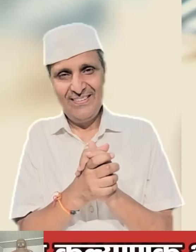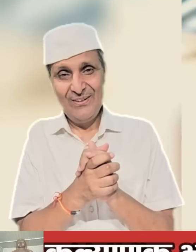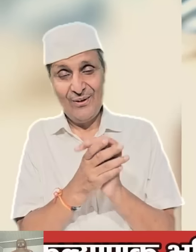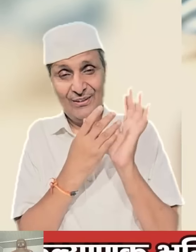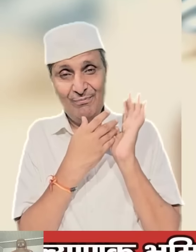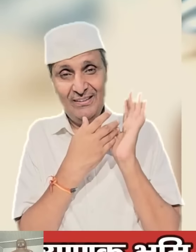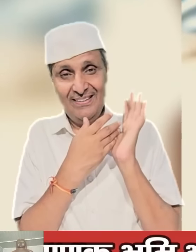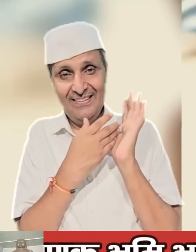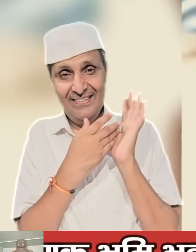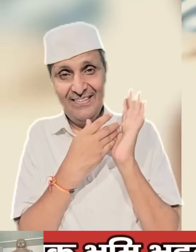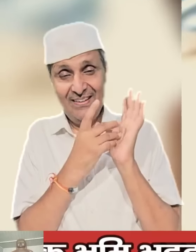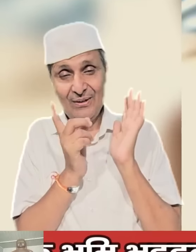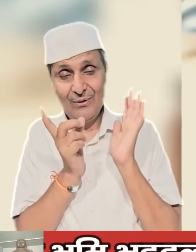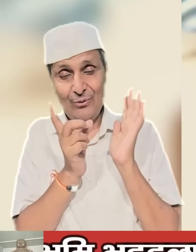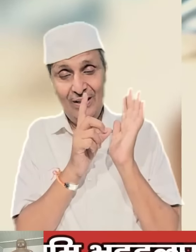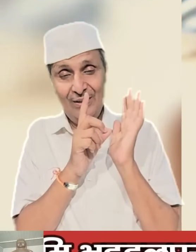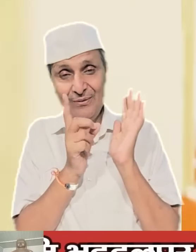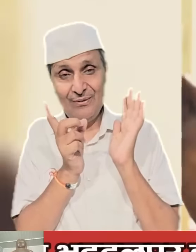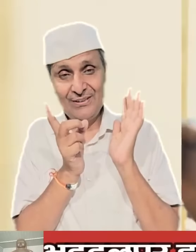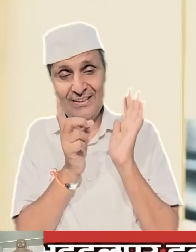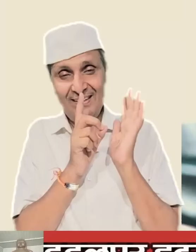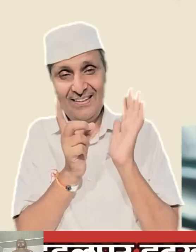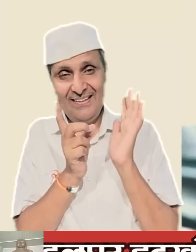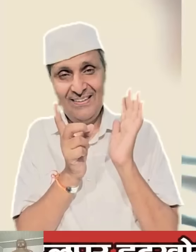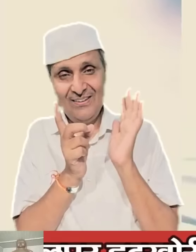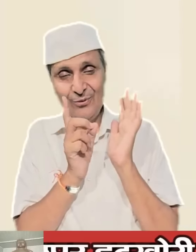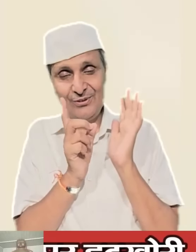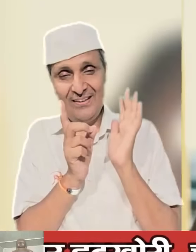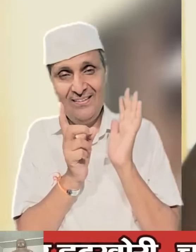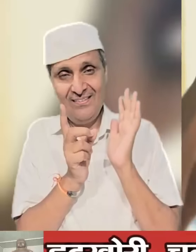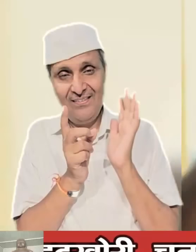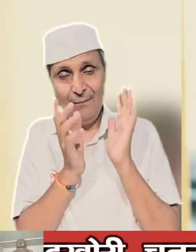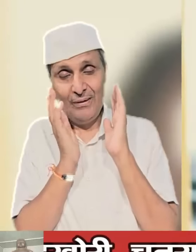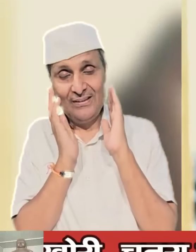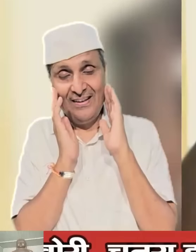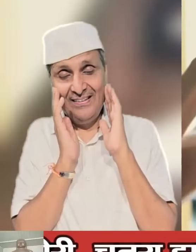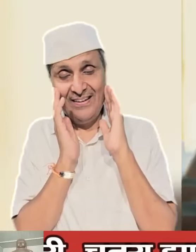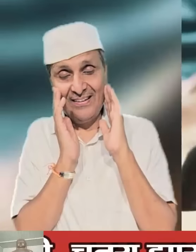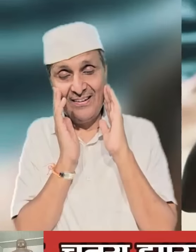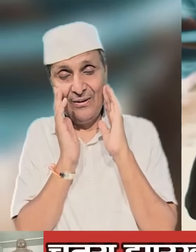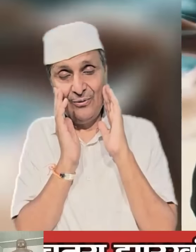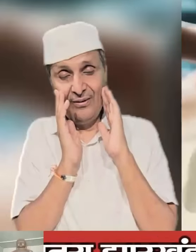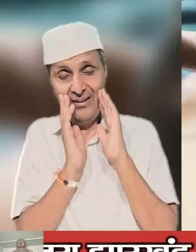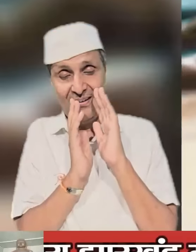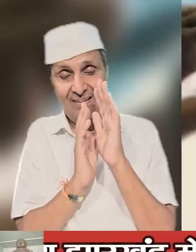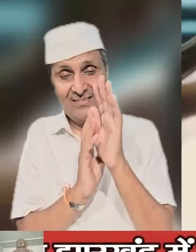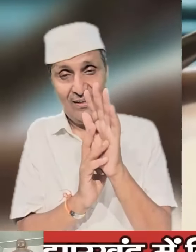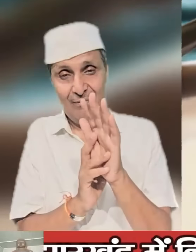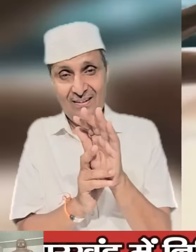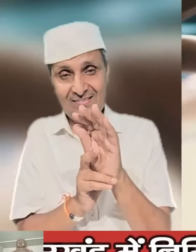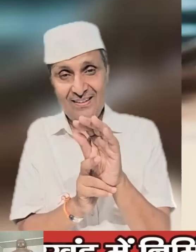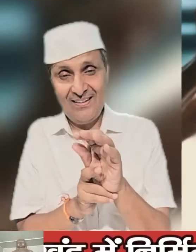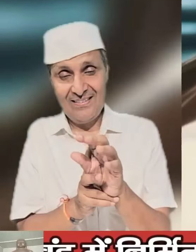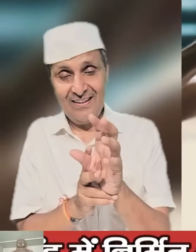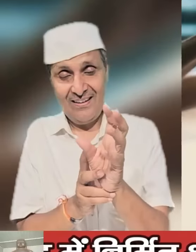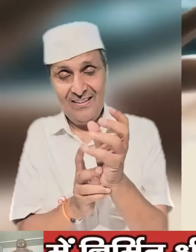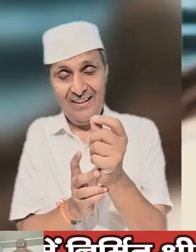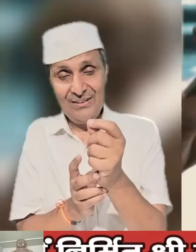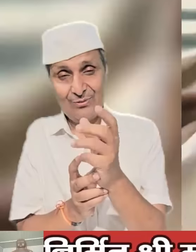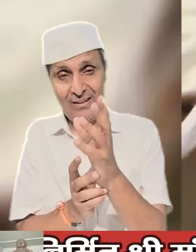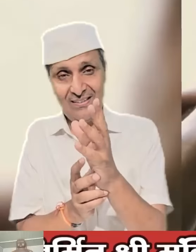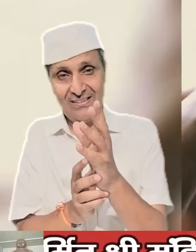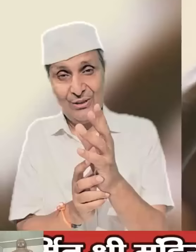गया। और तब भी देखिए कोई शिकर नहीं, कुछ नहीं, पता नहीं क्या कर रहा हूँ। अरे किसान भी घास निकालते